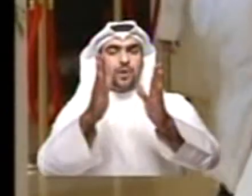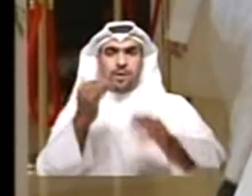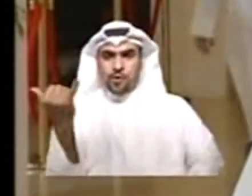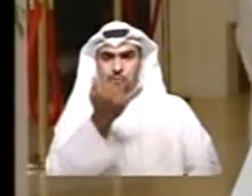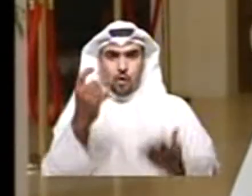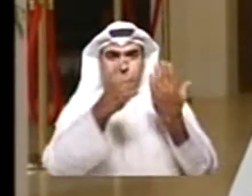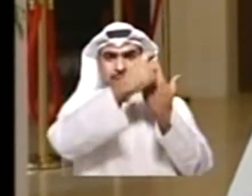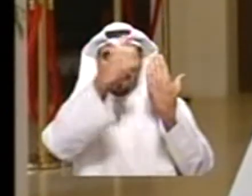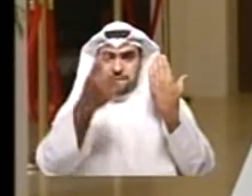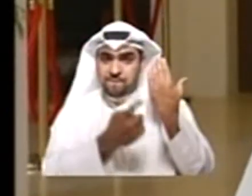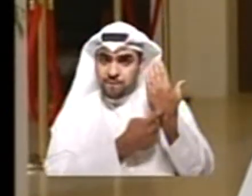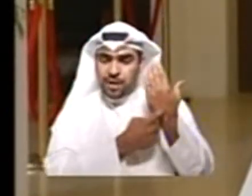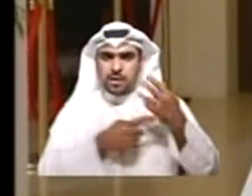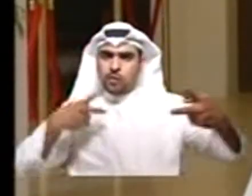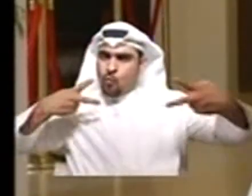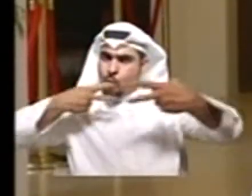أهمية تعزيز